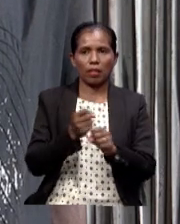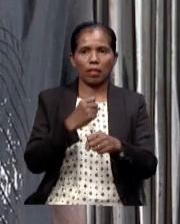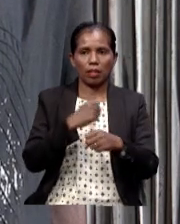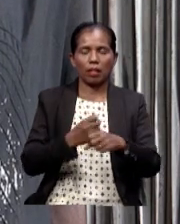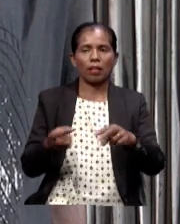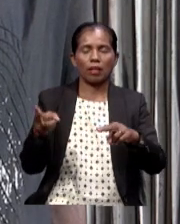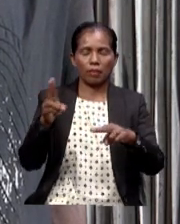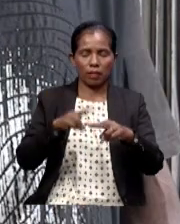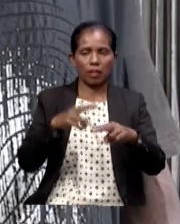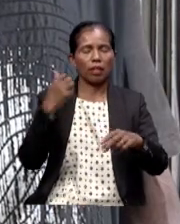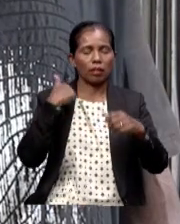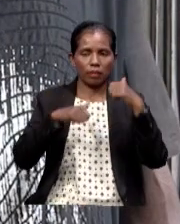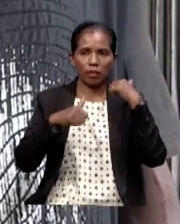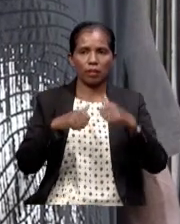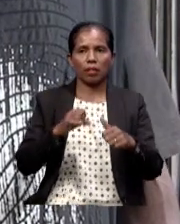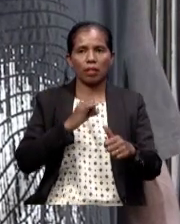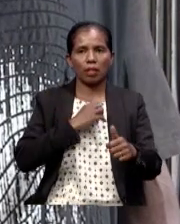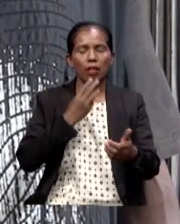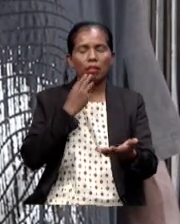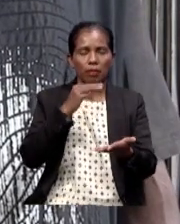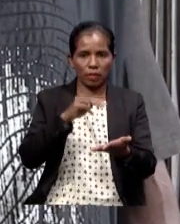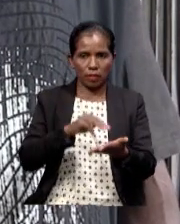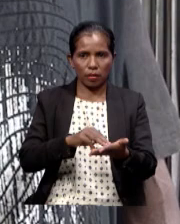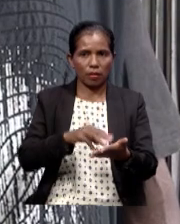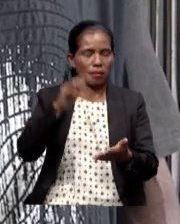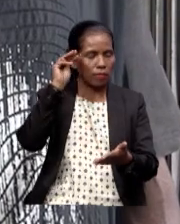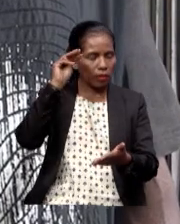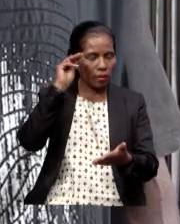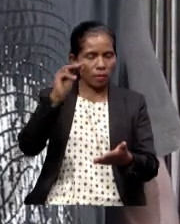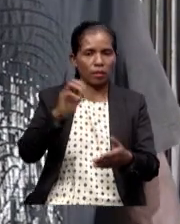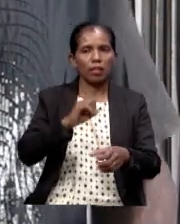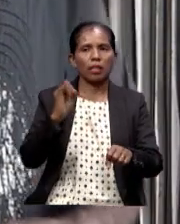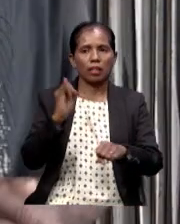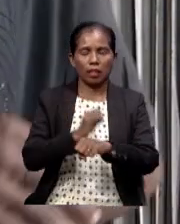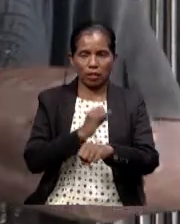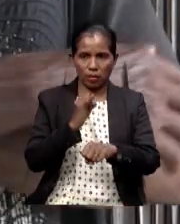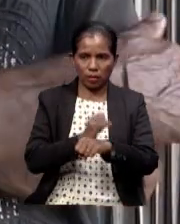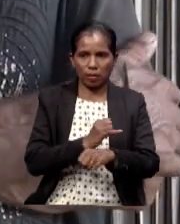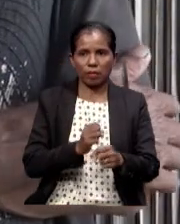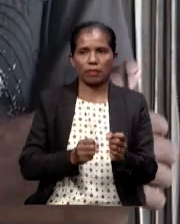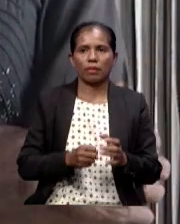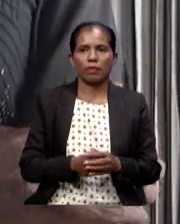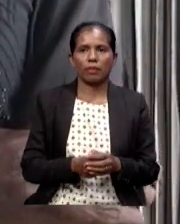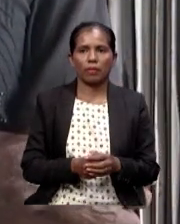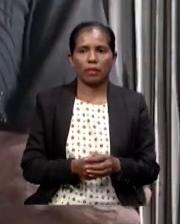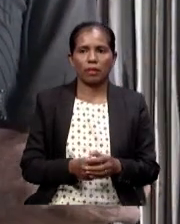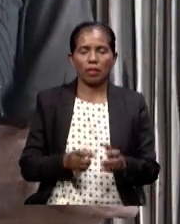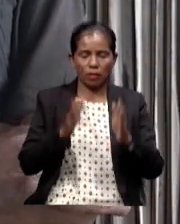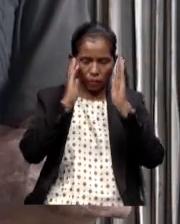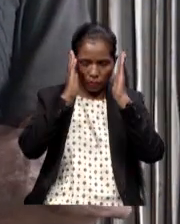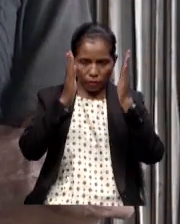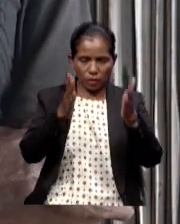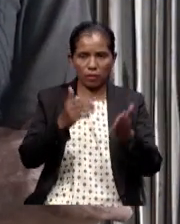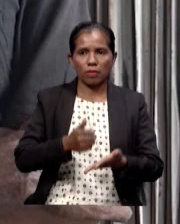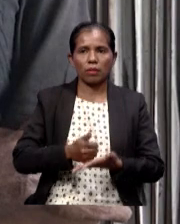tatan aminya aktividades an hau ni min sazen ba ministru industria atu tau matan liliu ba ita